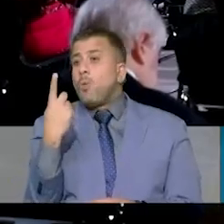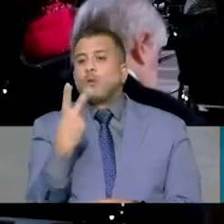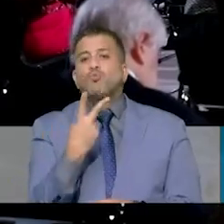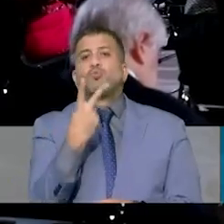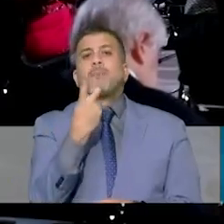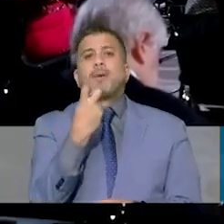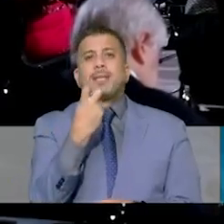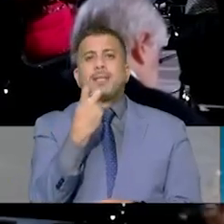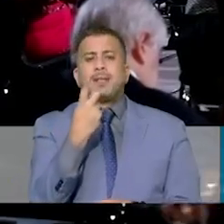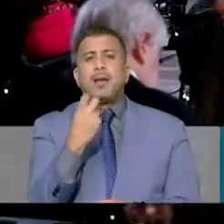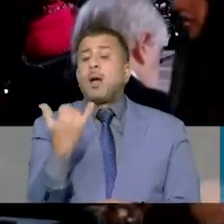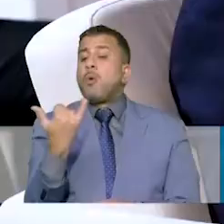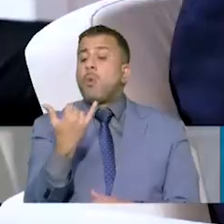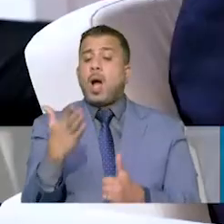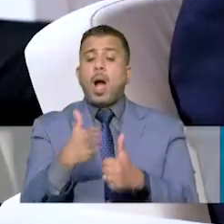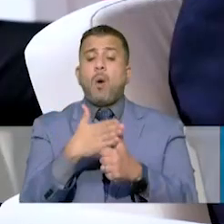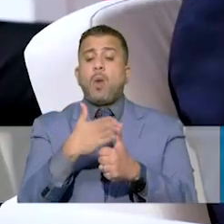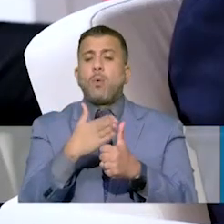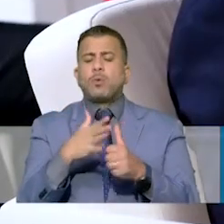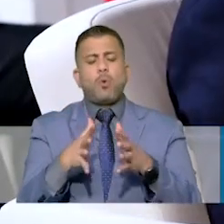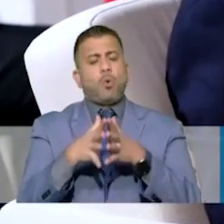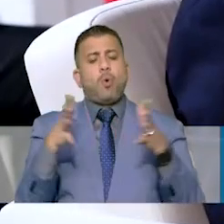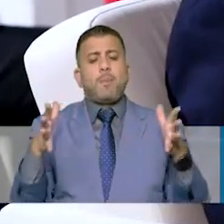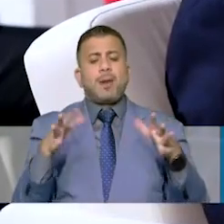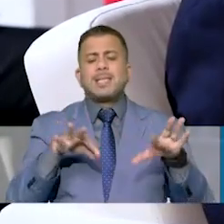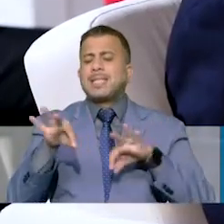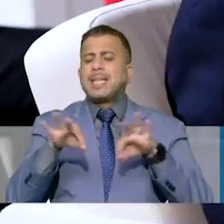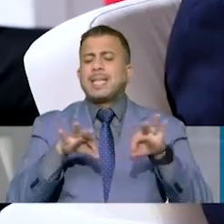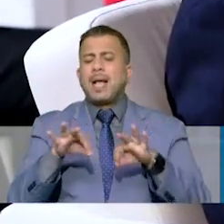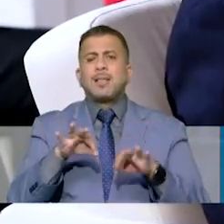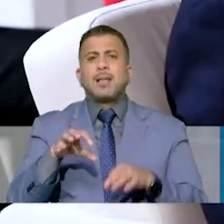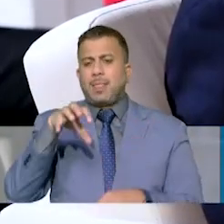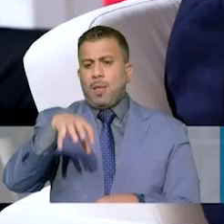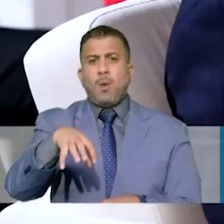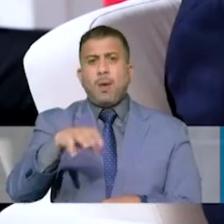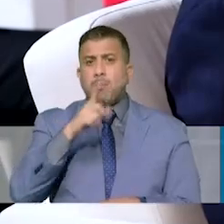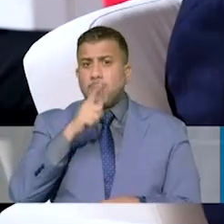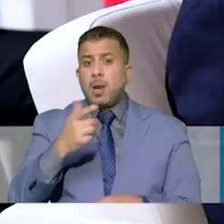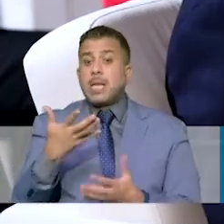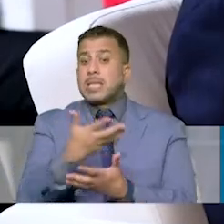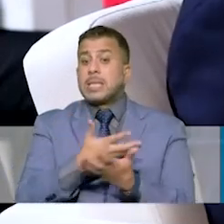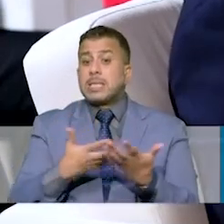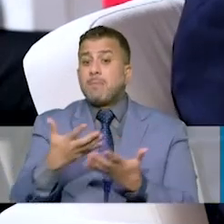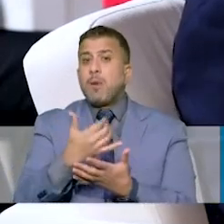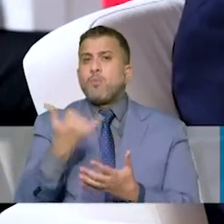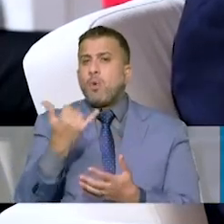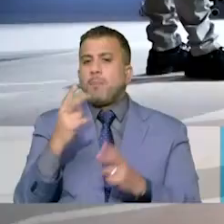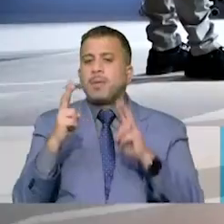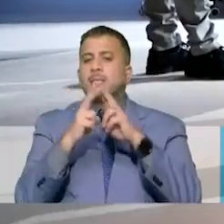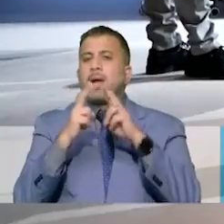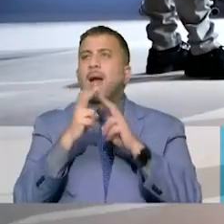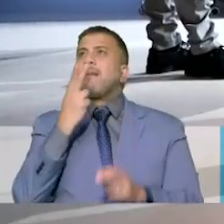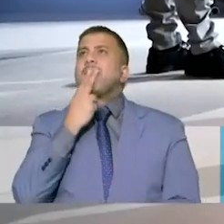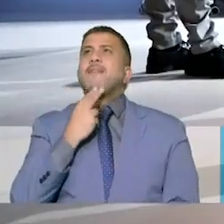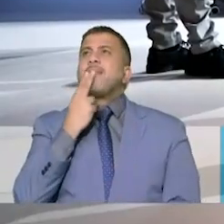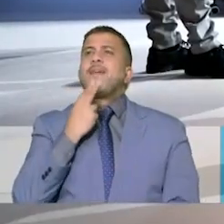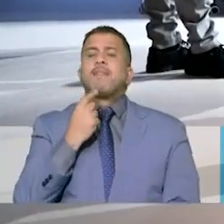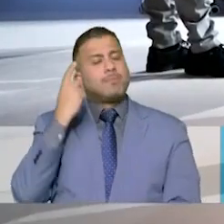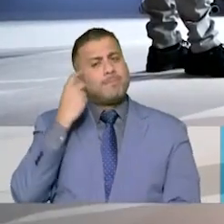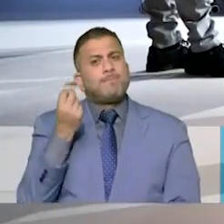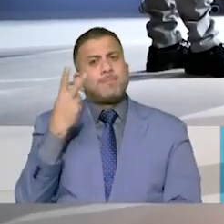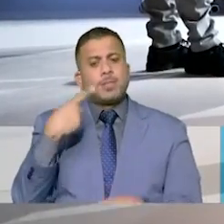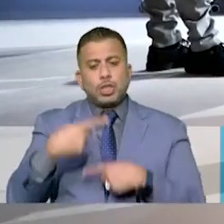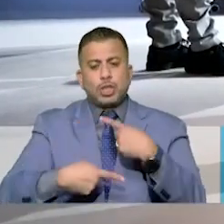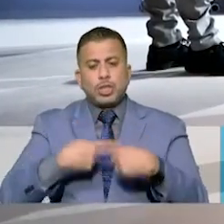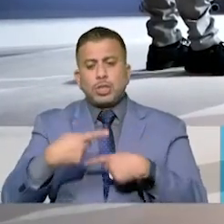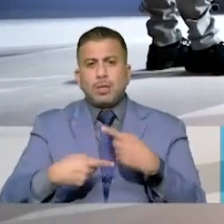1971 اولويه كبرى في سات الدوله وحرصت على الاستثمار في مصادر الطاقه النظيفه والمتجدده